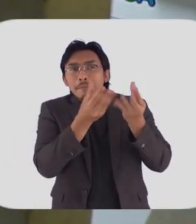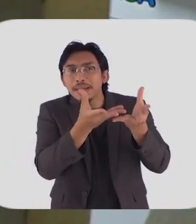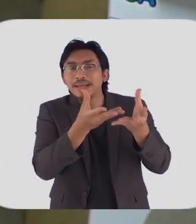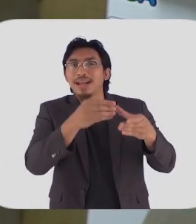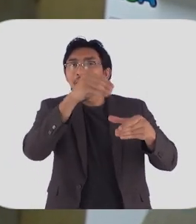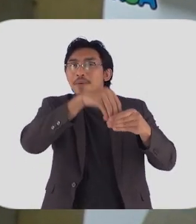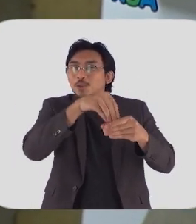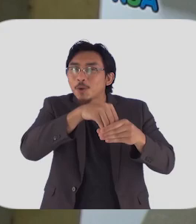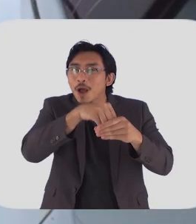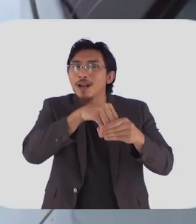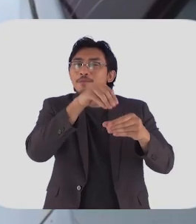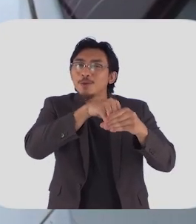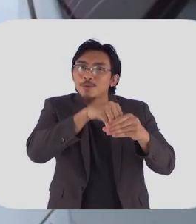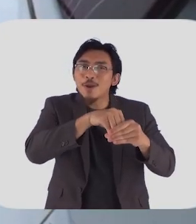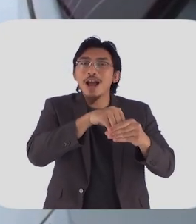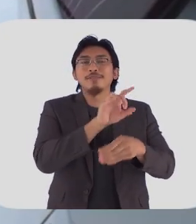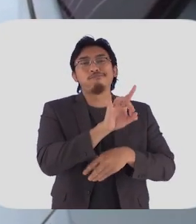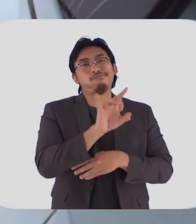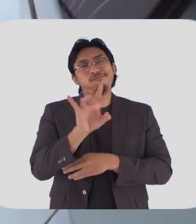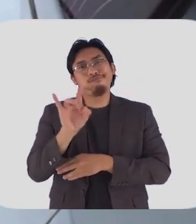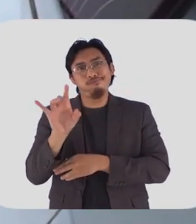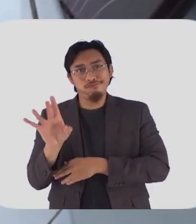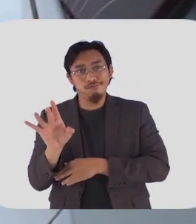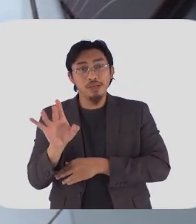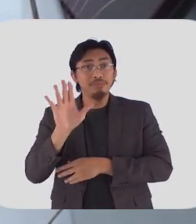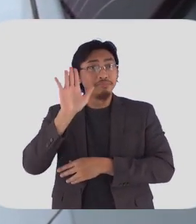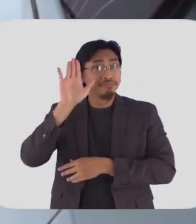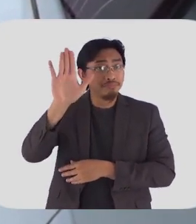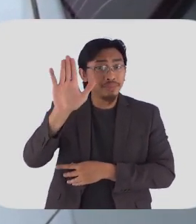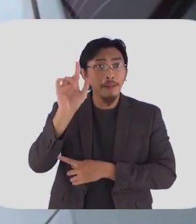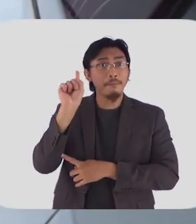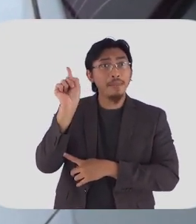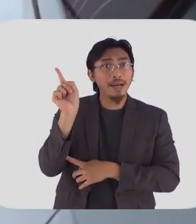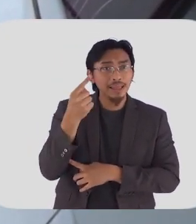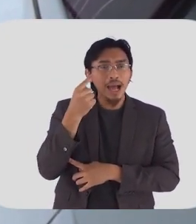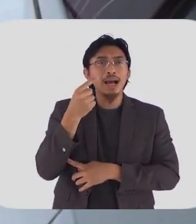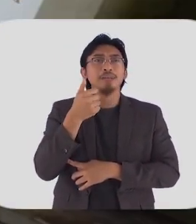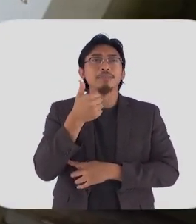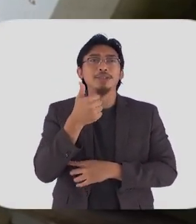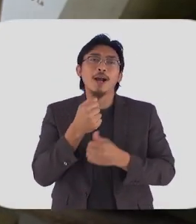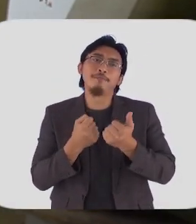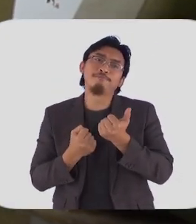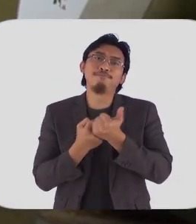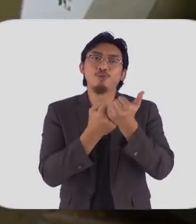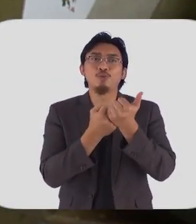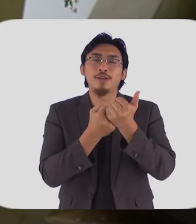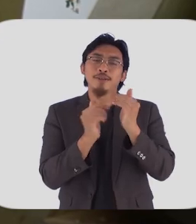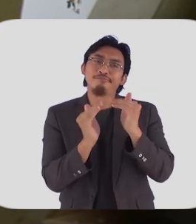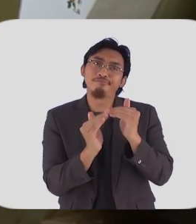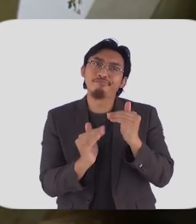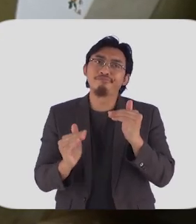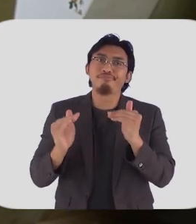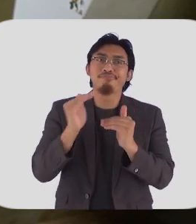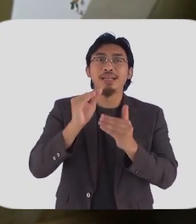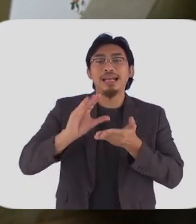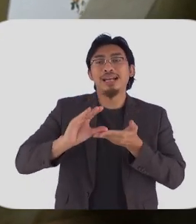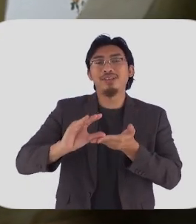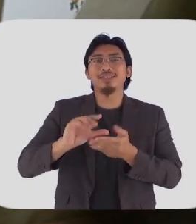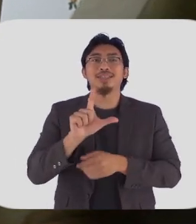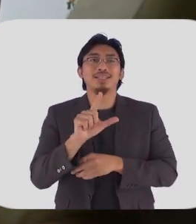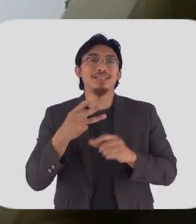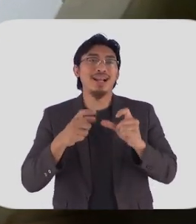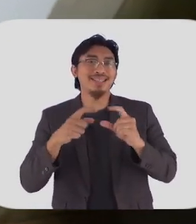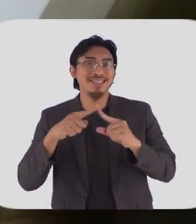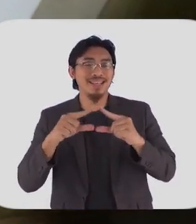lebih membuka pandangan kepada pemerintahan dan memberikan masukan-masukan kepada